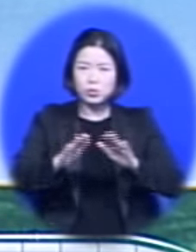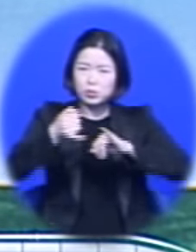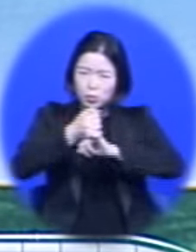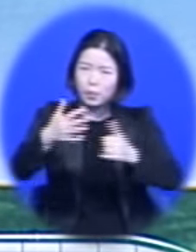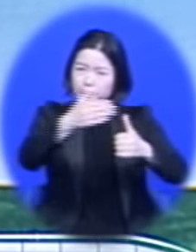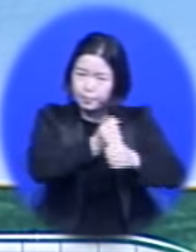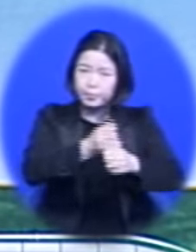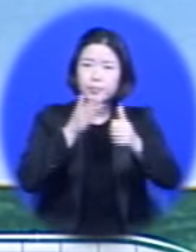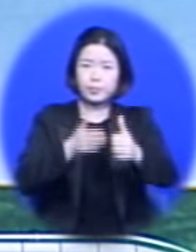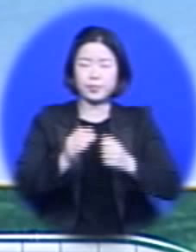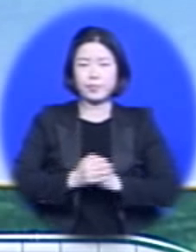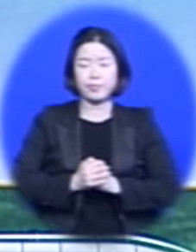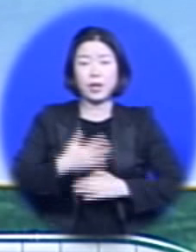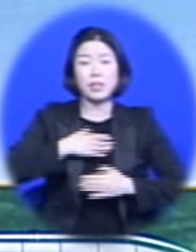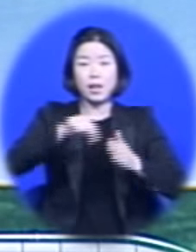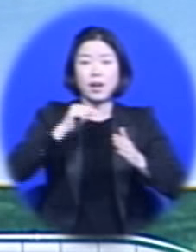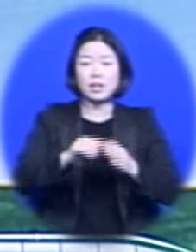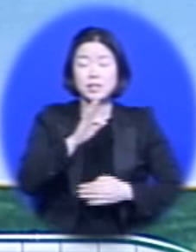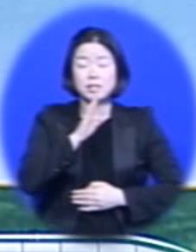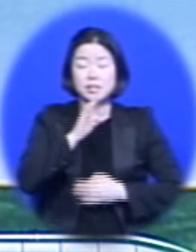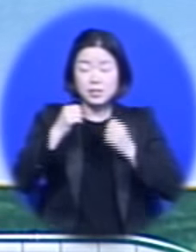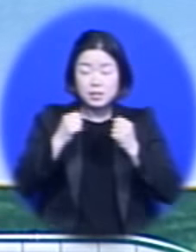돼요. 내 안에 진짜 계시구나.